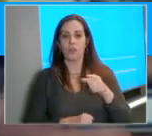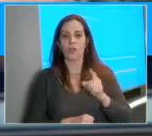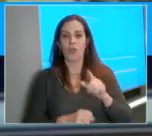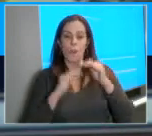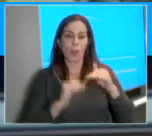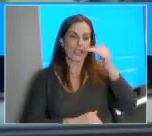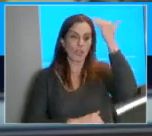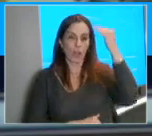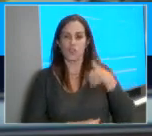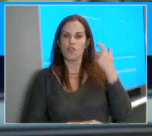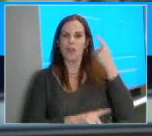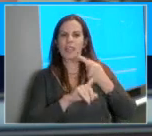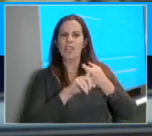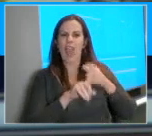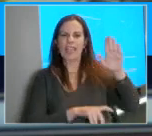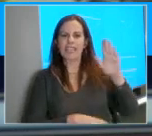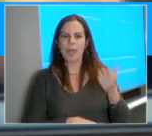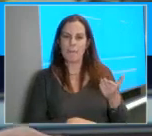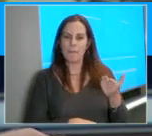פחות קיצוניים,